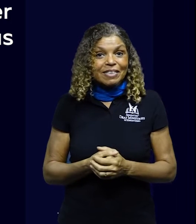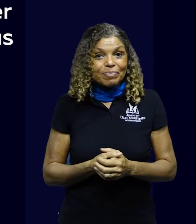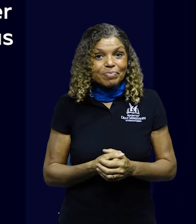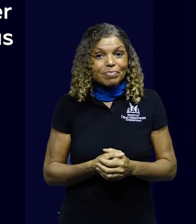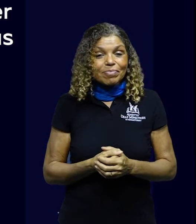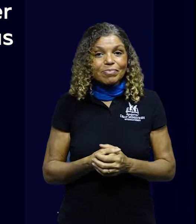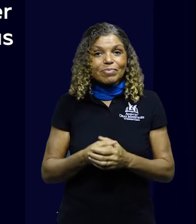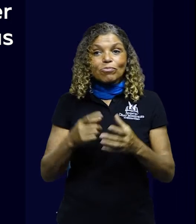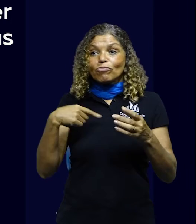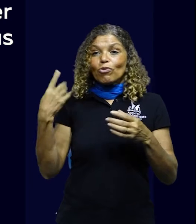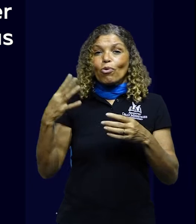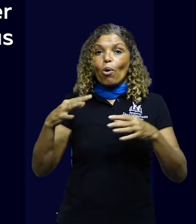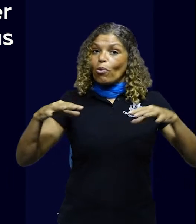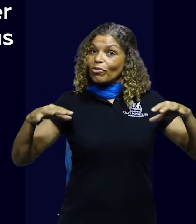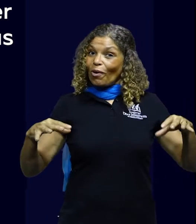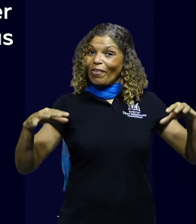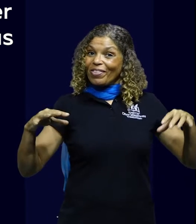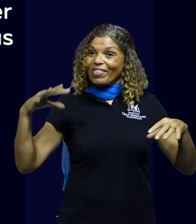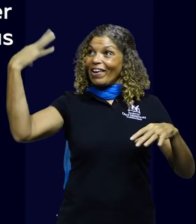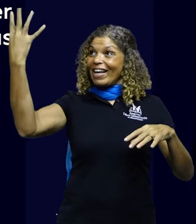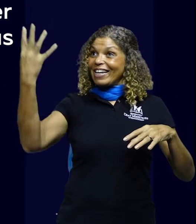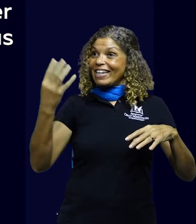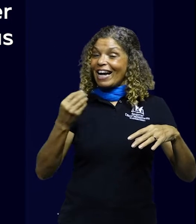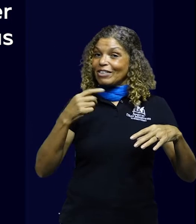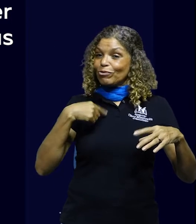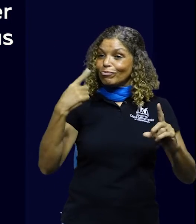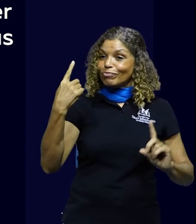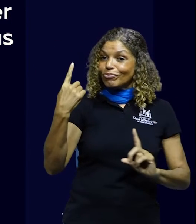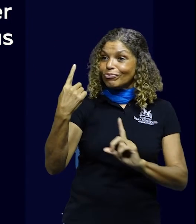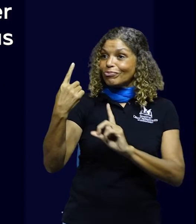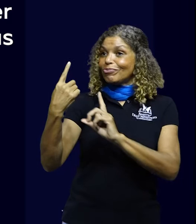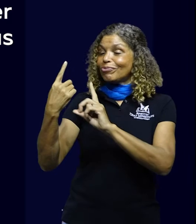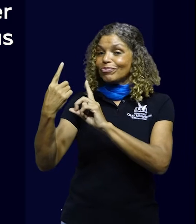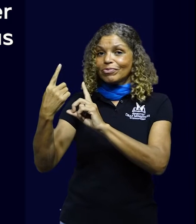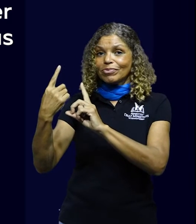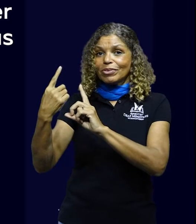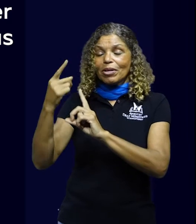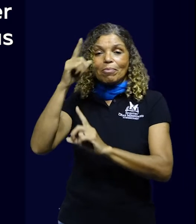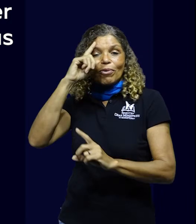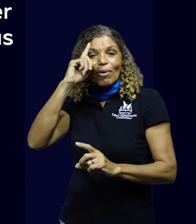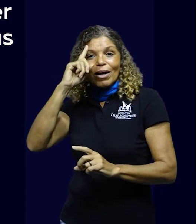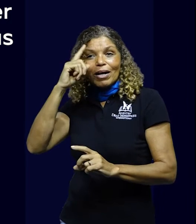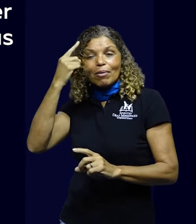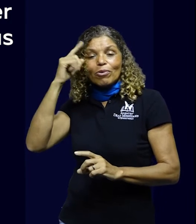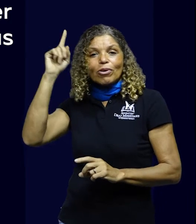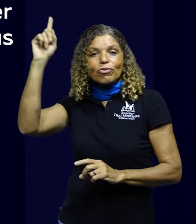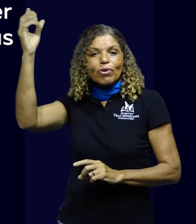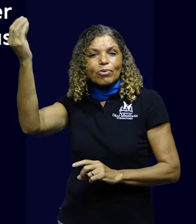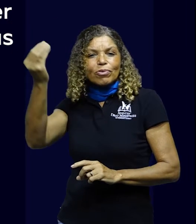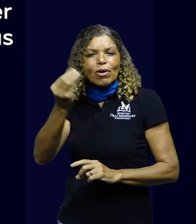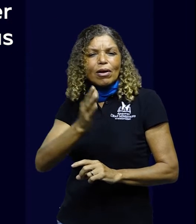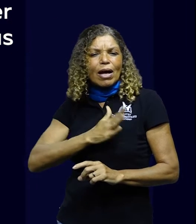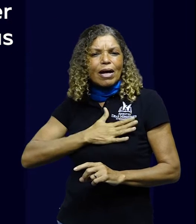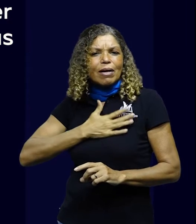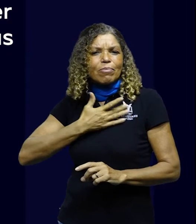Approchons-nous donc avec assurance du trône de la grâce, afin d'obtenir miséricorde et